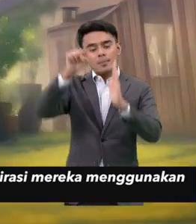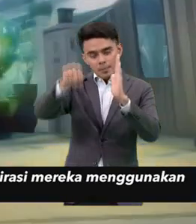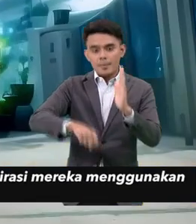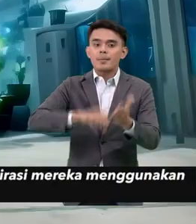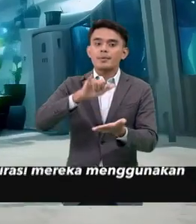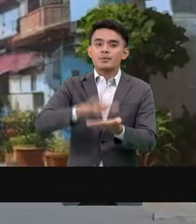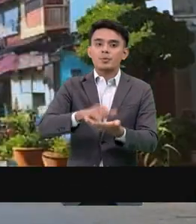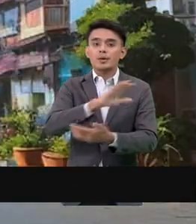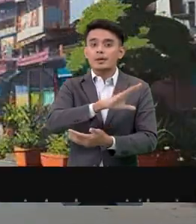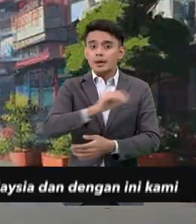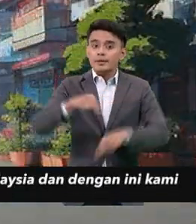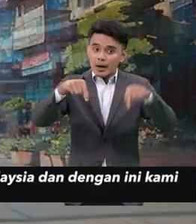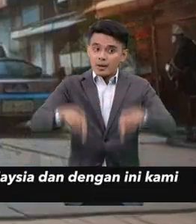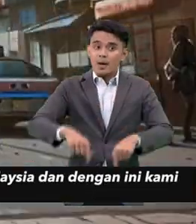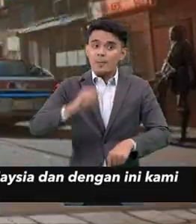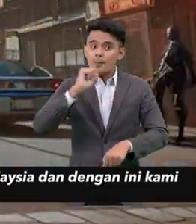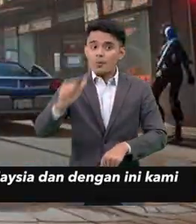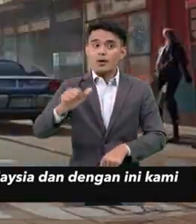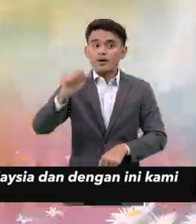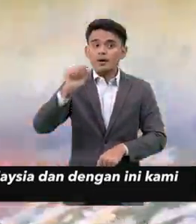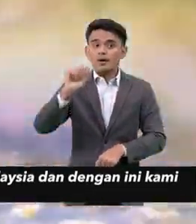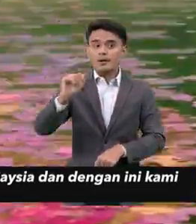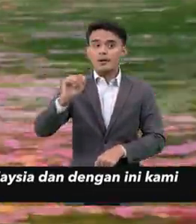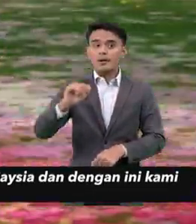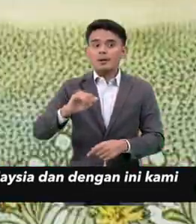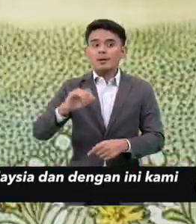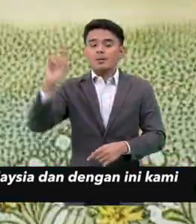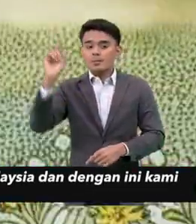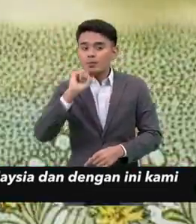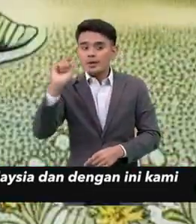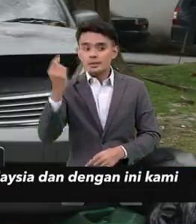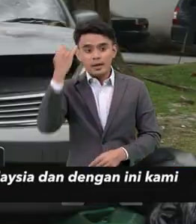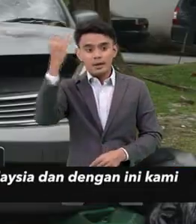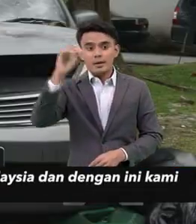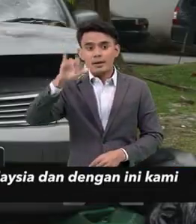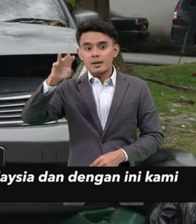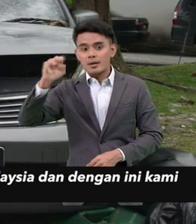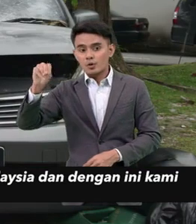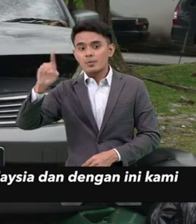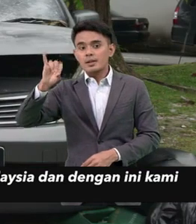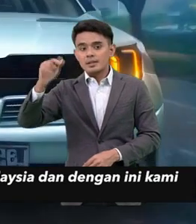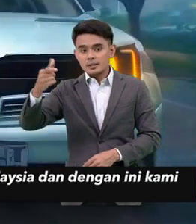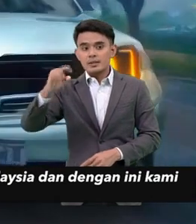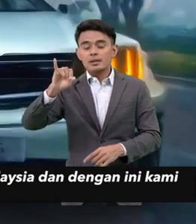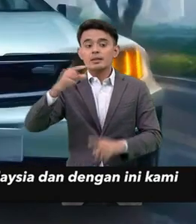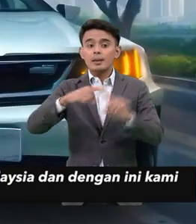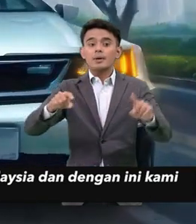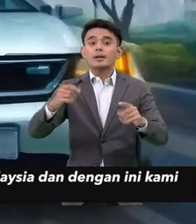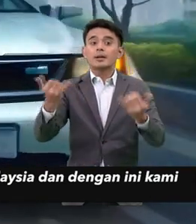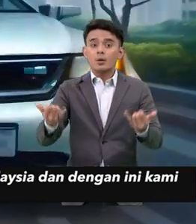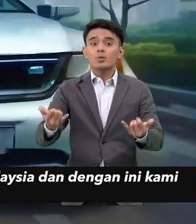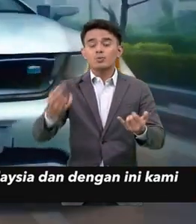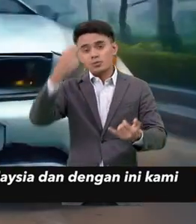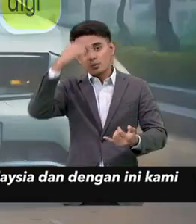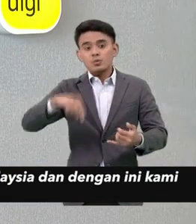Yeah. So this is not just an idea from CelcomDigi. This is a Malaysian's idea, and then this is how we